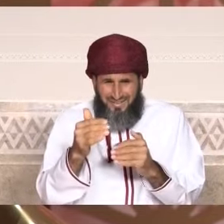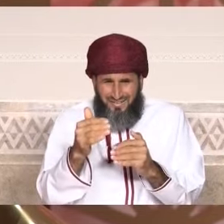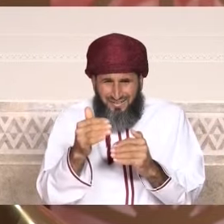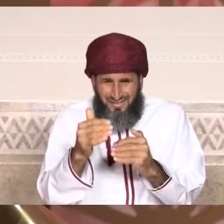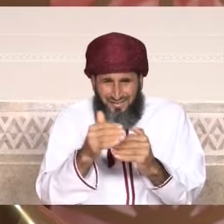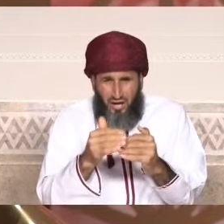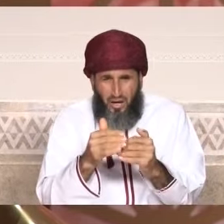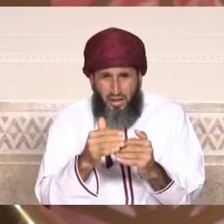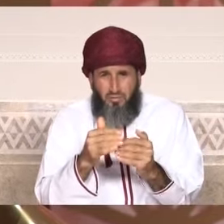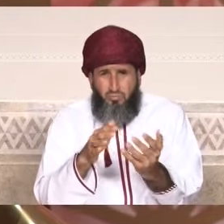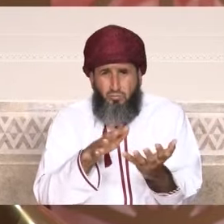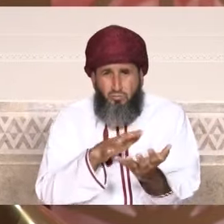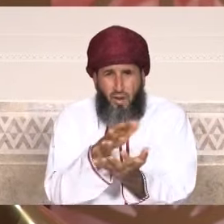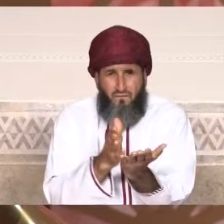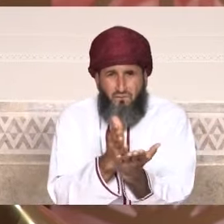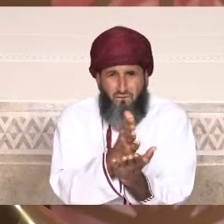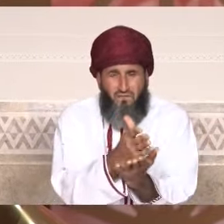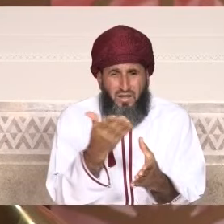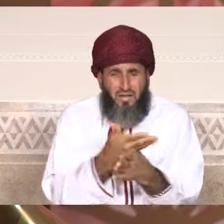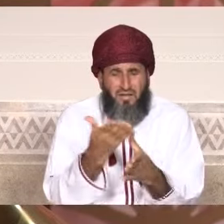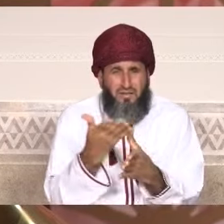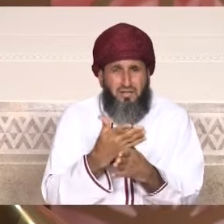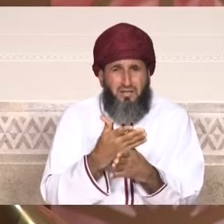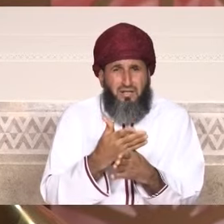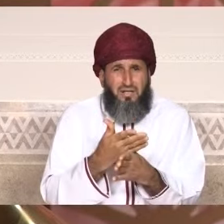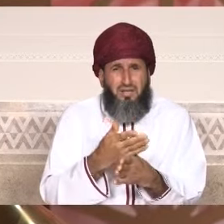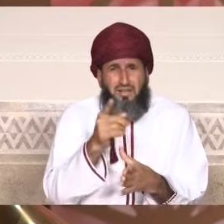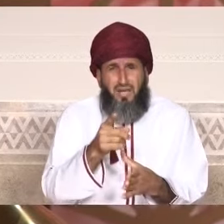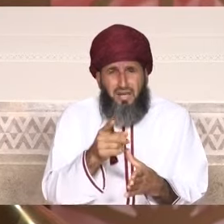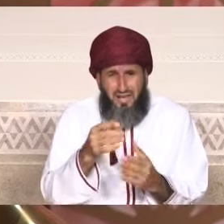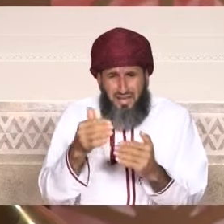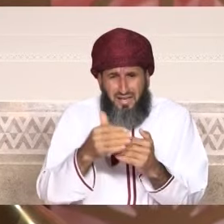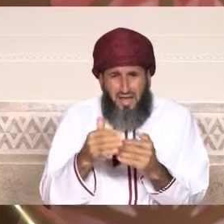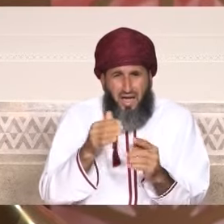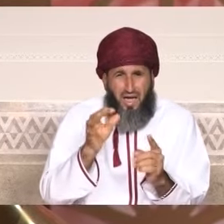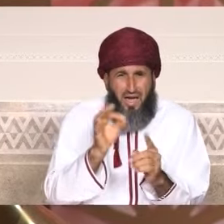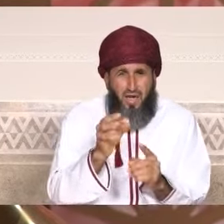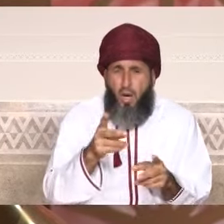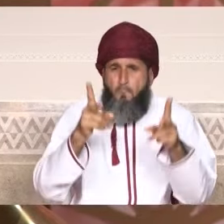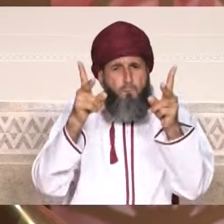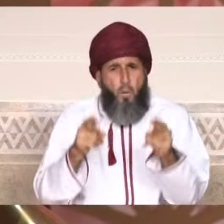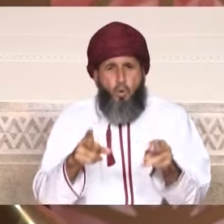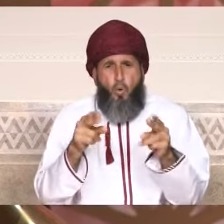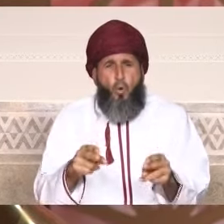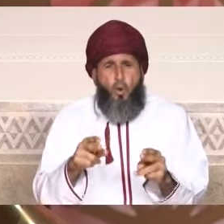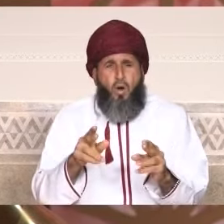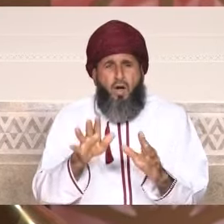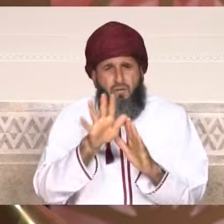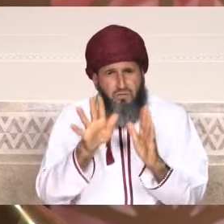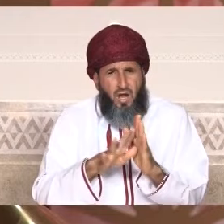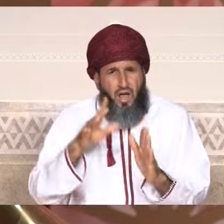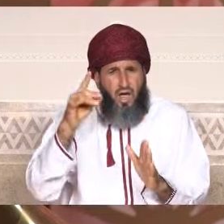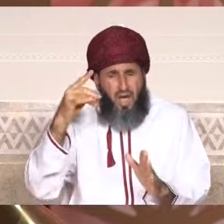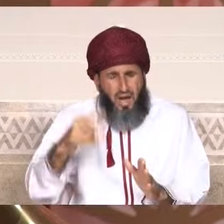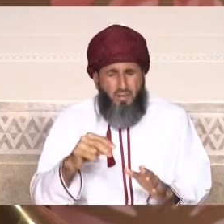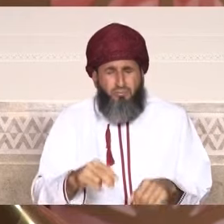كل وسيلة أو كل سبب يمكن أن يوصل إلى هذه الغاية فإنه ممنوع شرعا. ثم إن الله